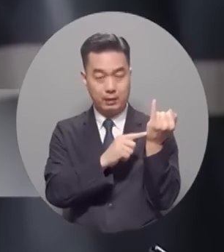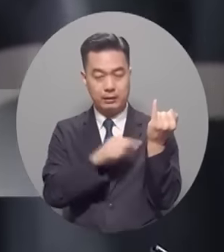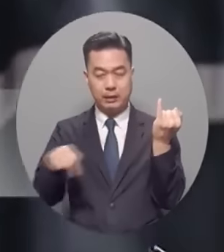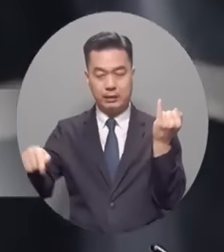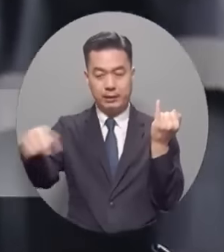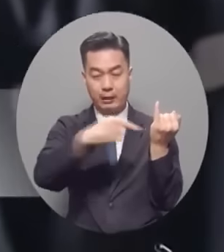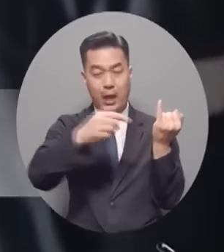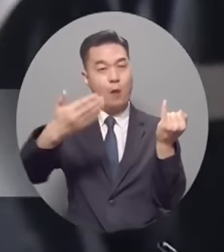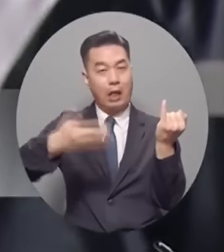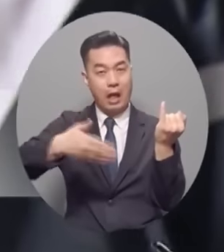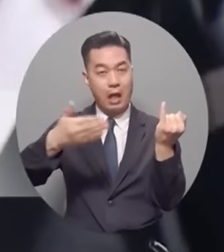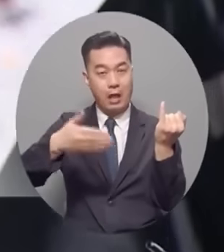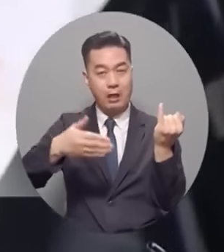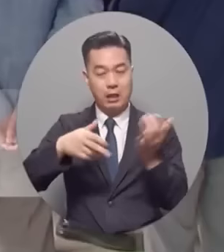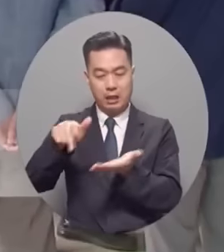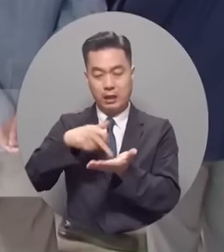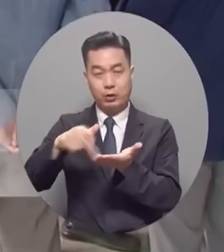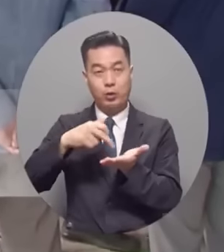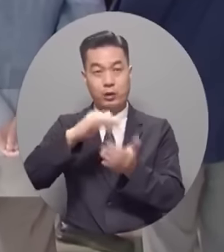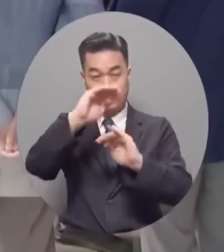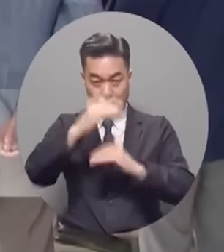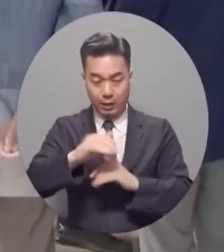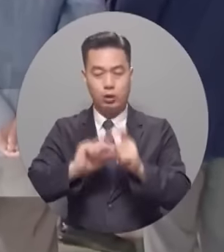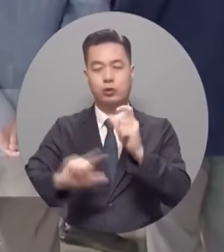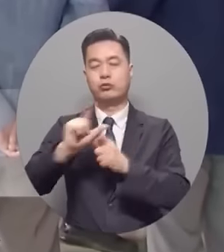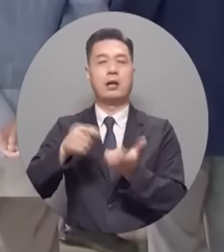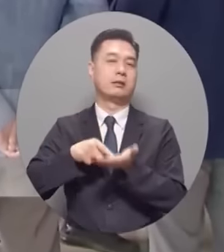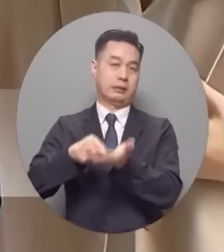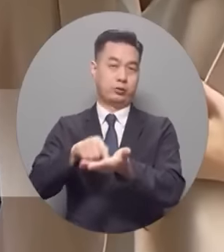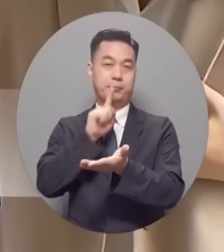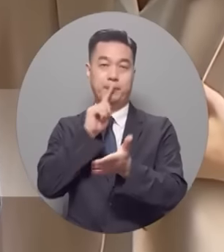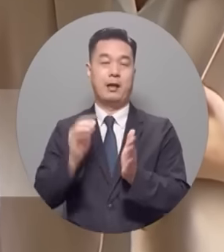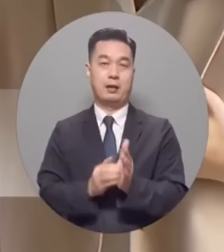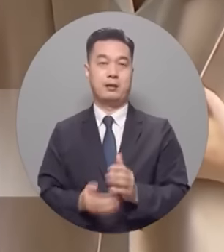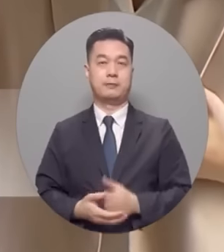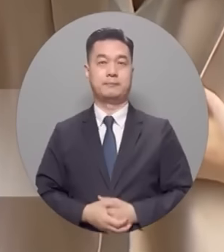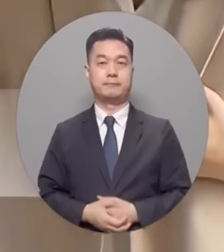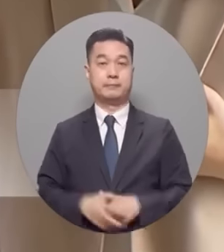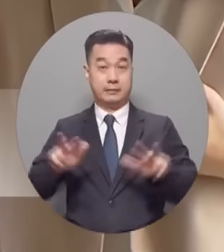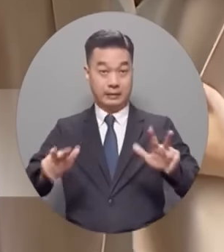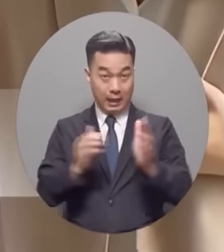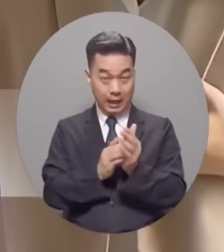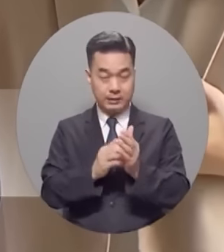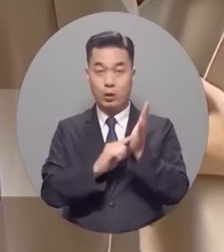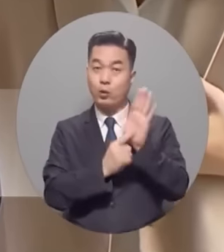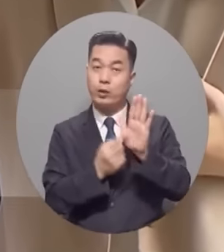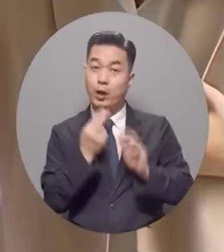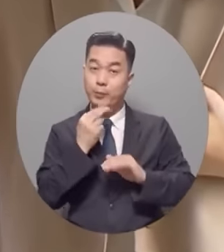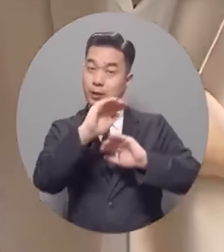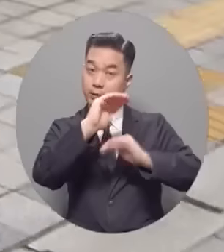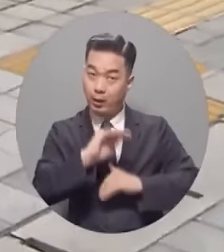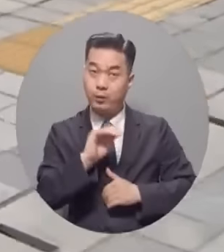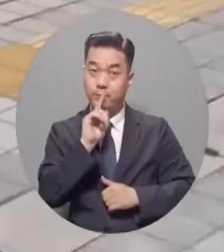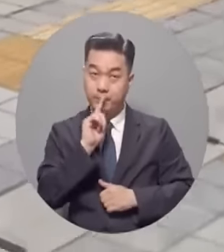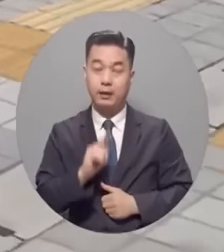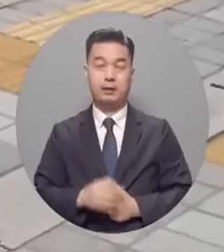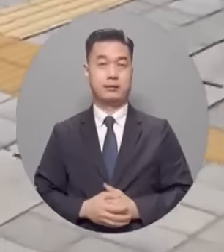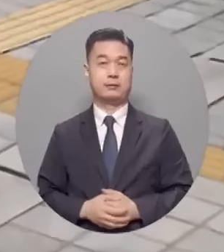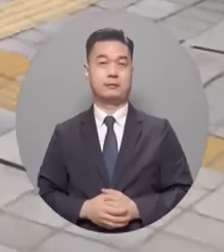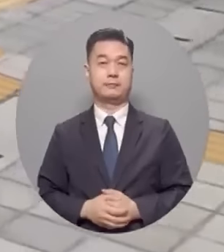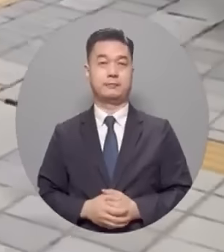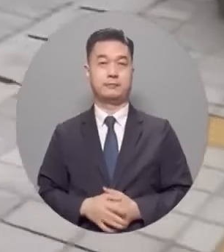정황이 담긴 카카오톡 메시지 내용도 추가로 제출하겠다고 했습니다. 지금까지 공개하지 않은 내용이라고 했습니다.